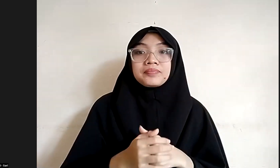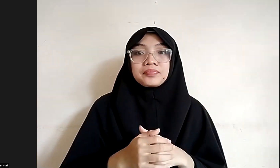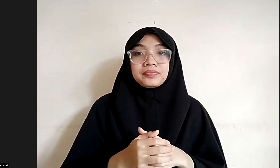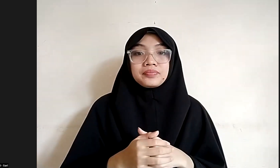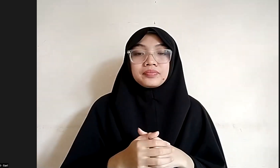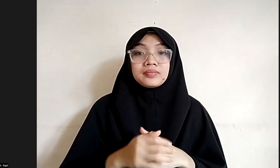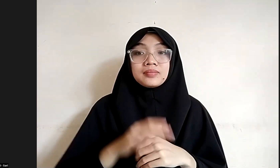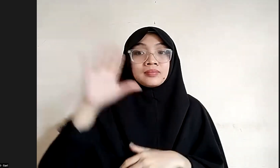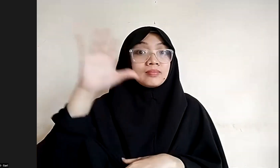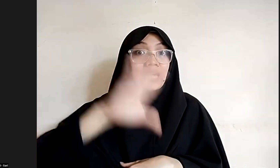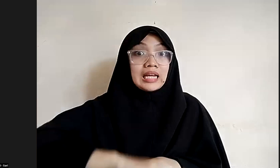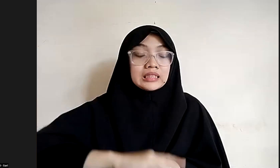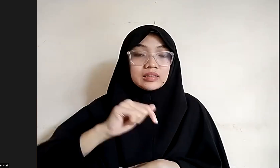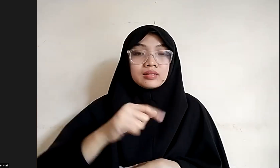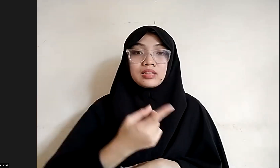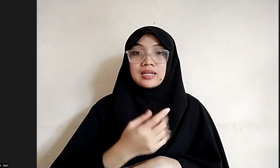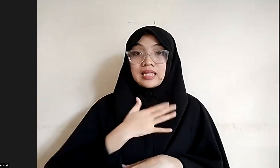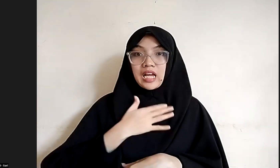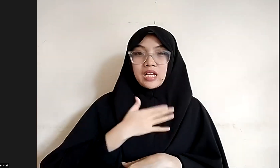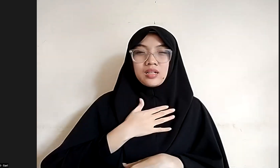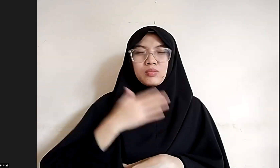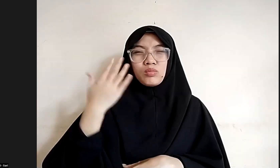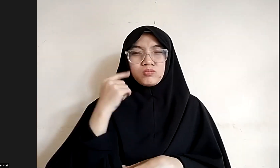hari ini sebenarnya saya juga agak bersedih kemarin,